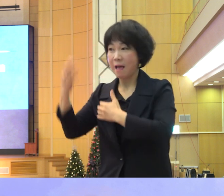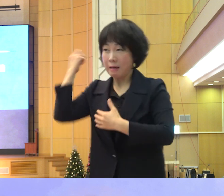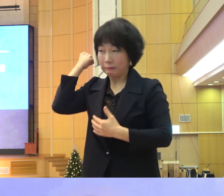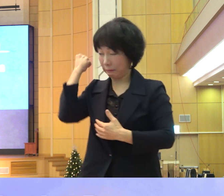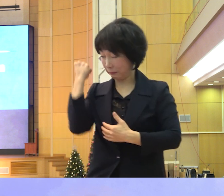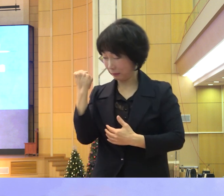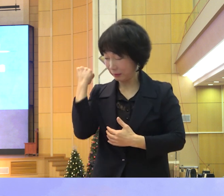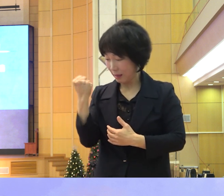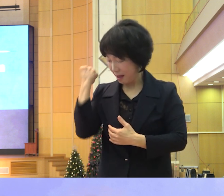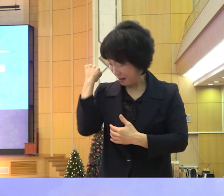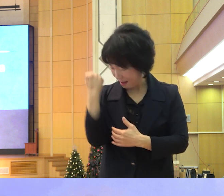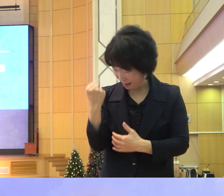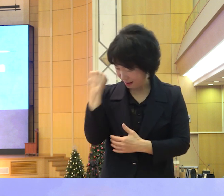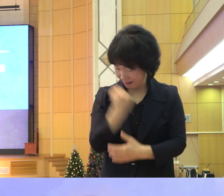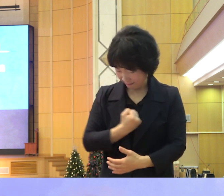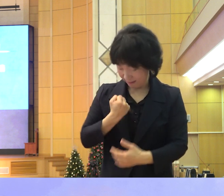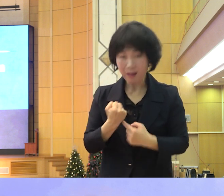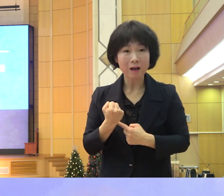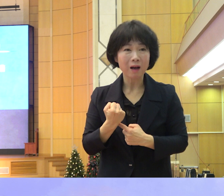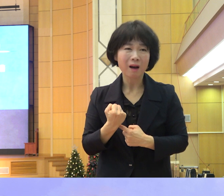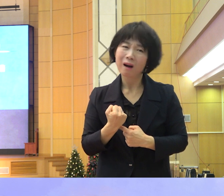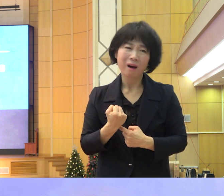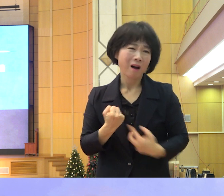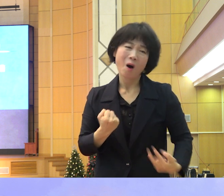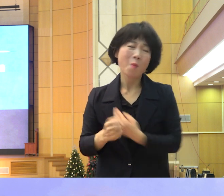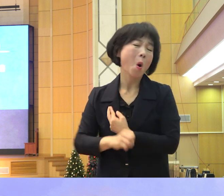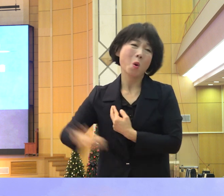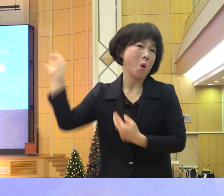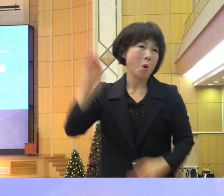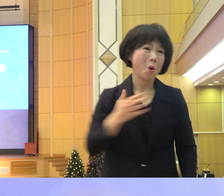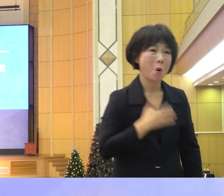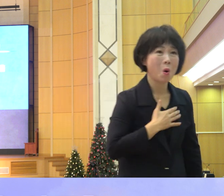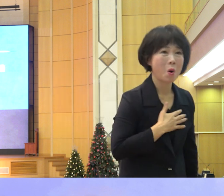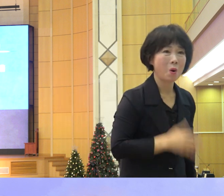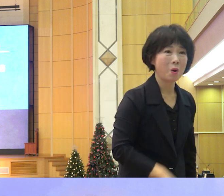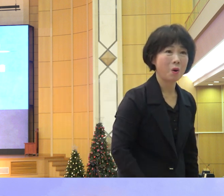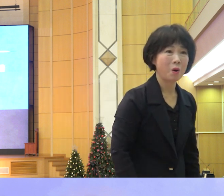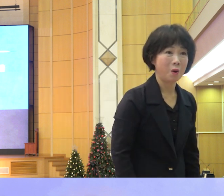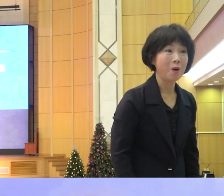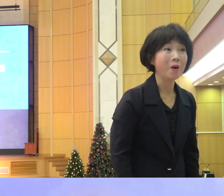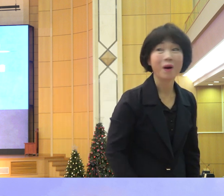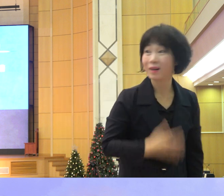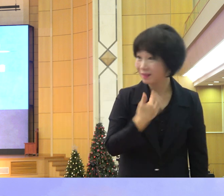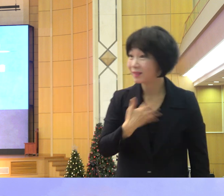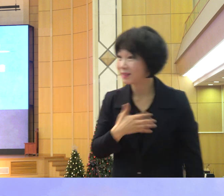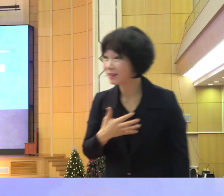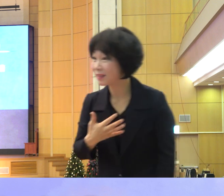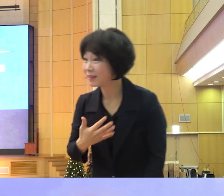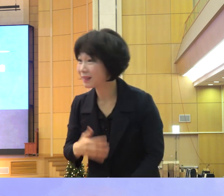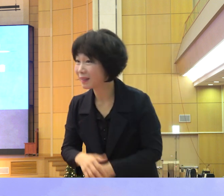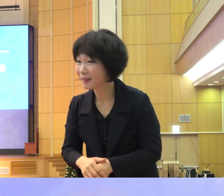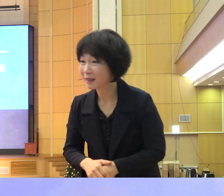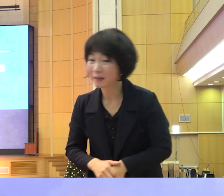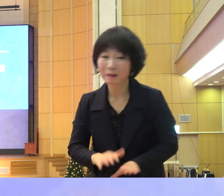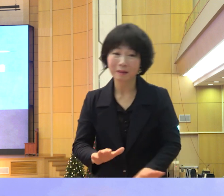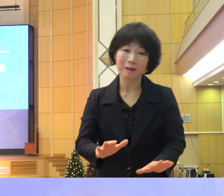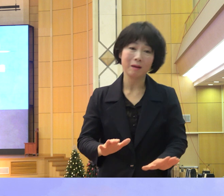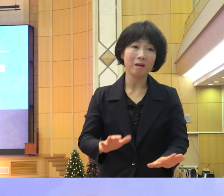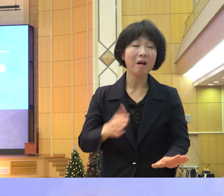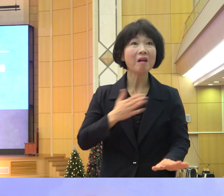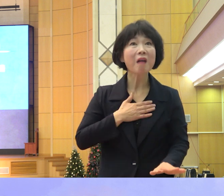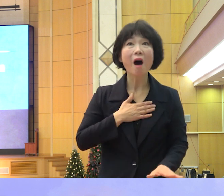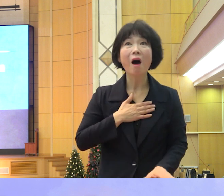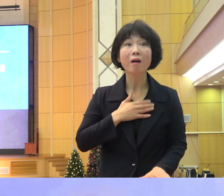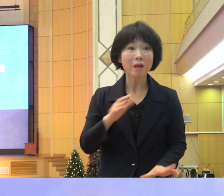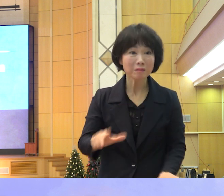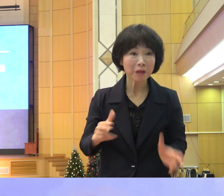마음속에 말씀을 들으면서 내가 과거에는 나 홀로 살다가 이렇게